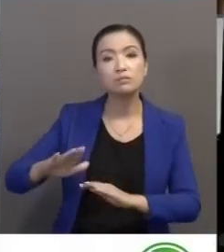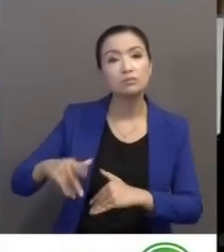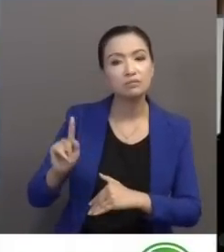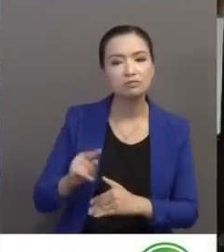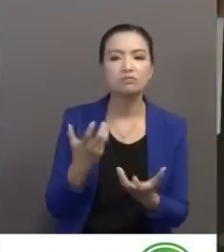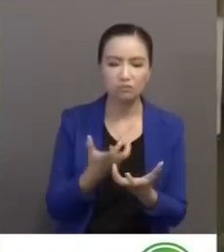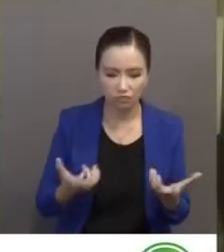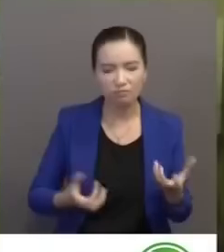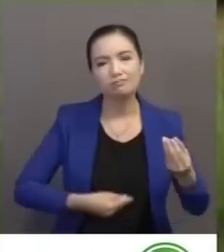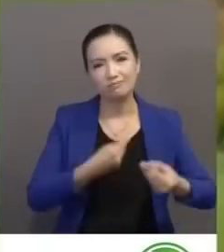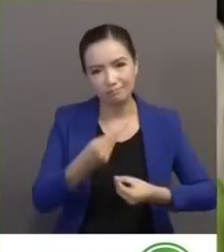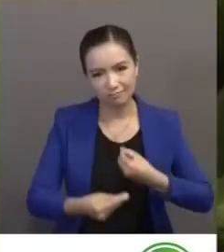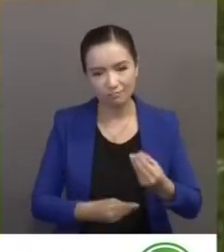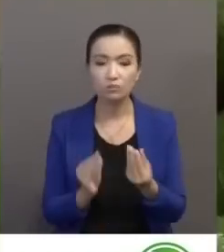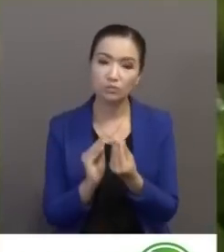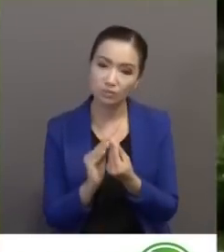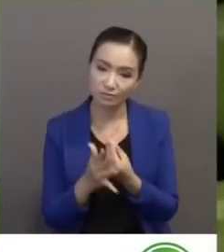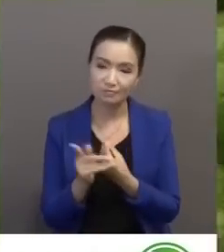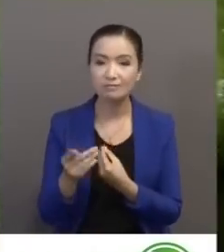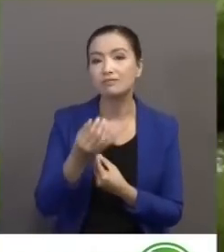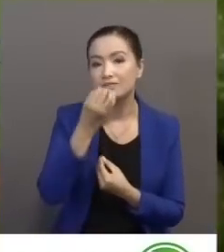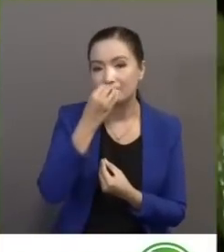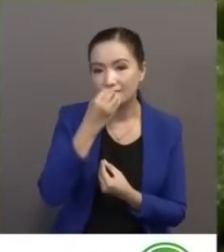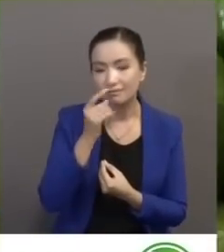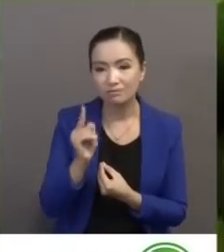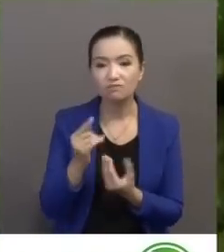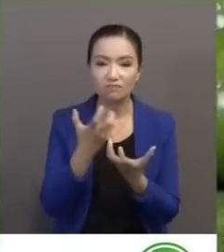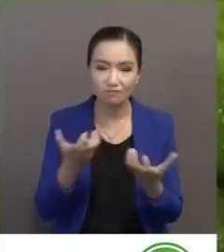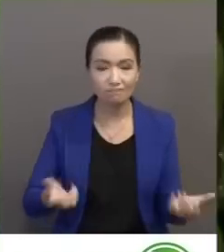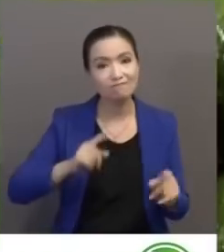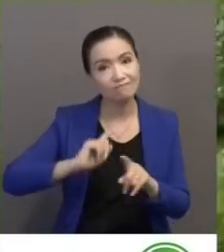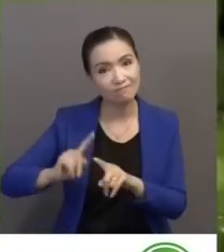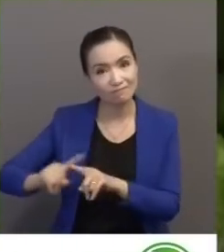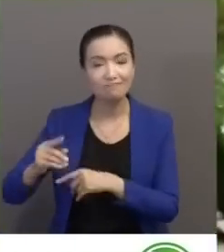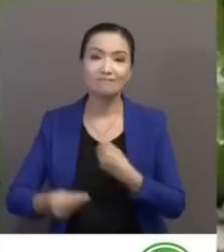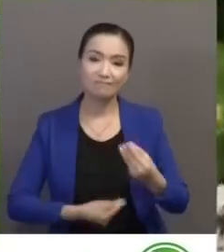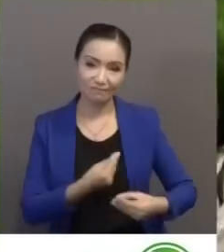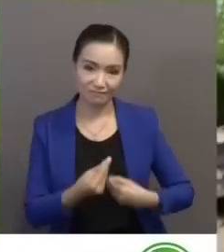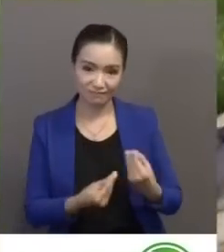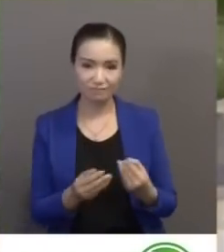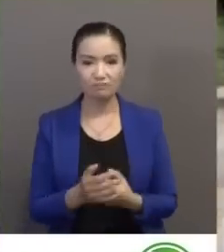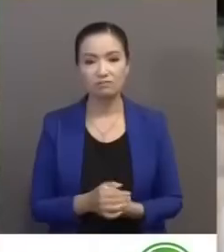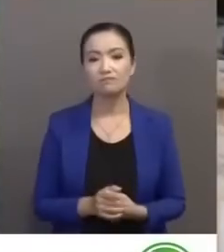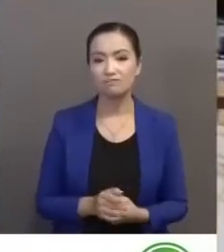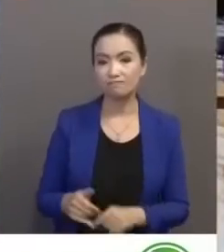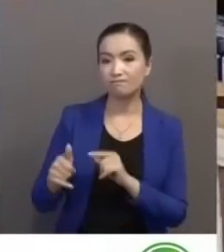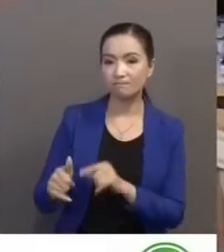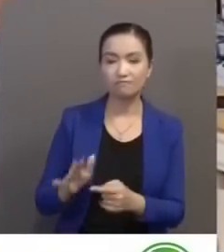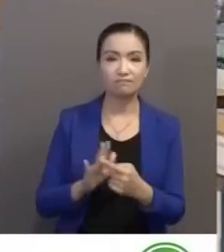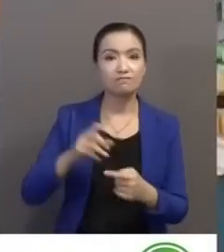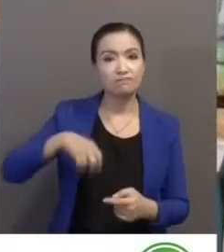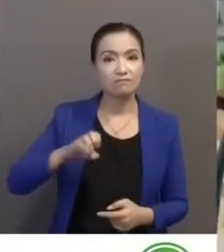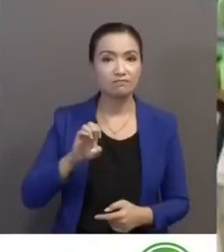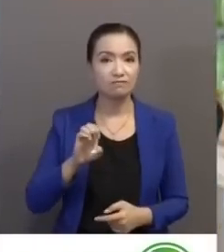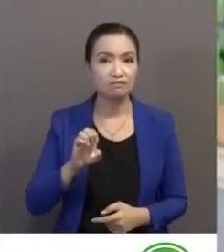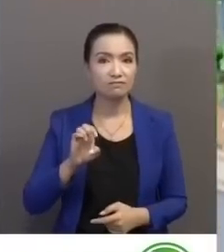จำหน่ายสิ่งของทั้งผลไม้อาหารและสินค้าต่างๆโดยเฉพาะเซียงกงจะมีรายได้มาก